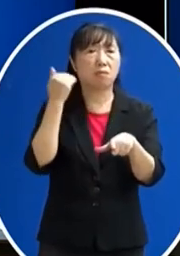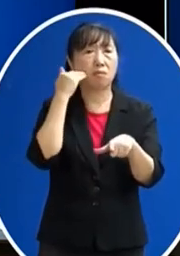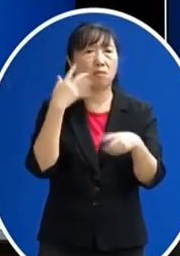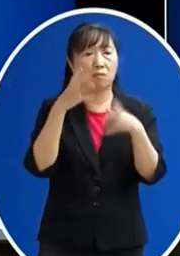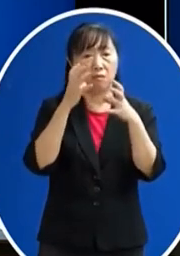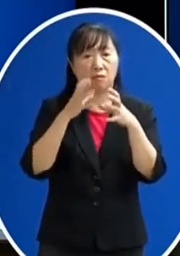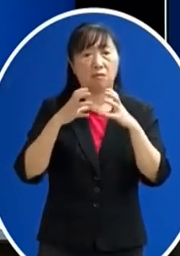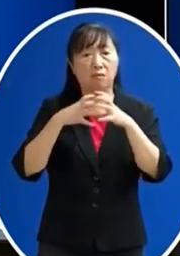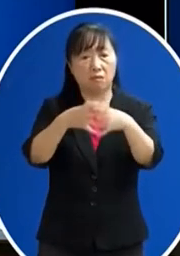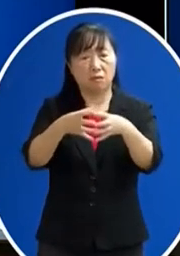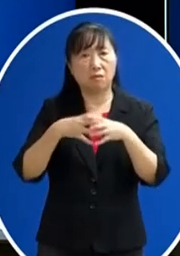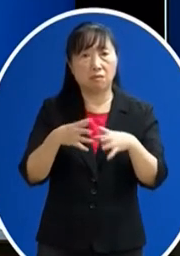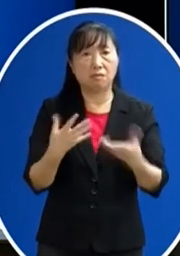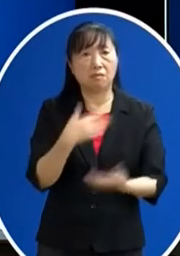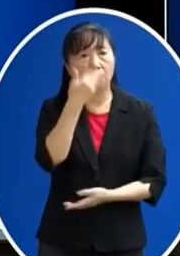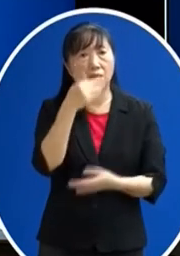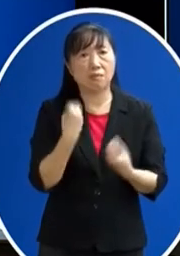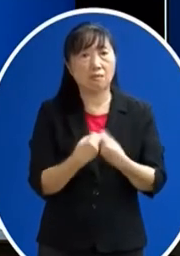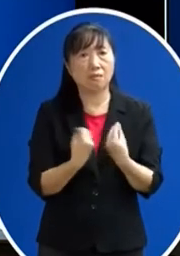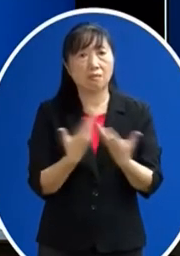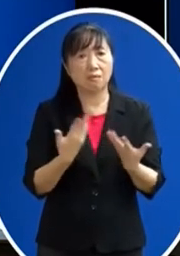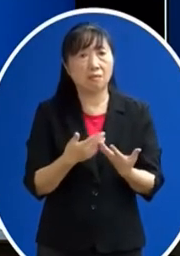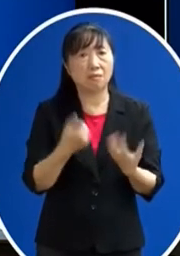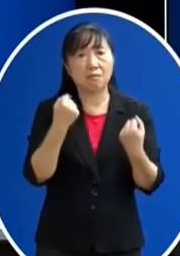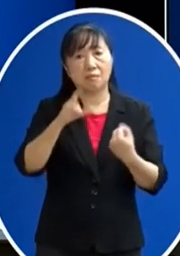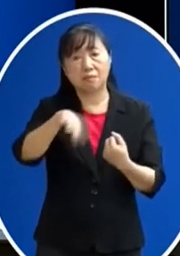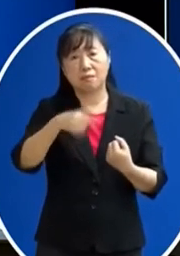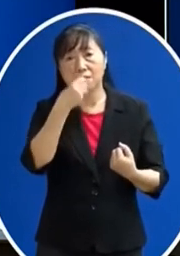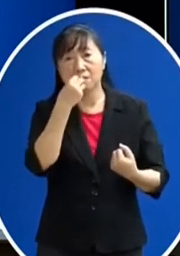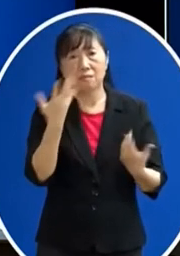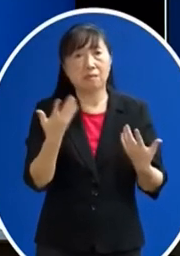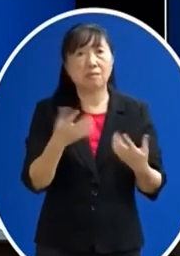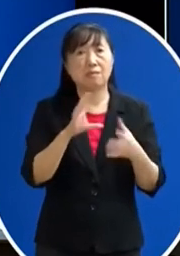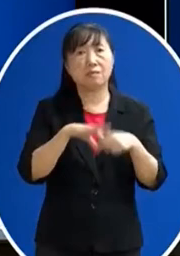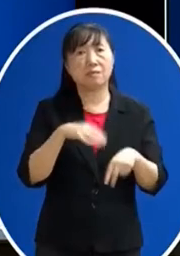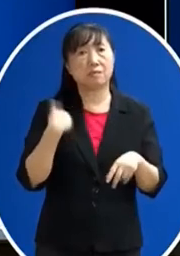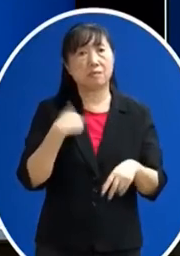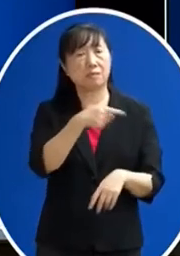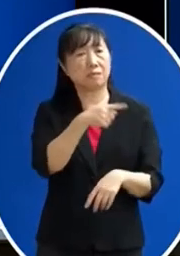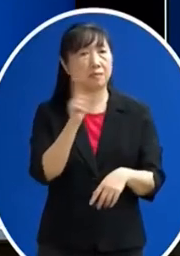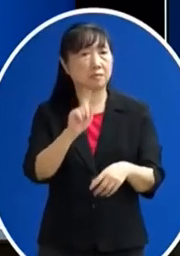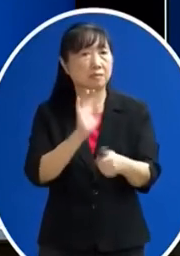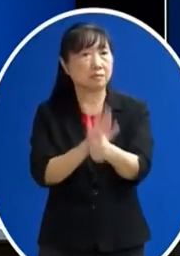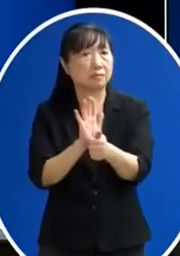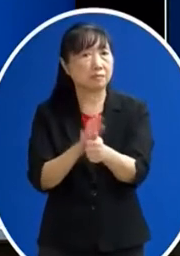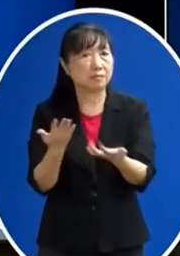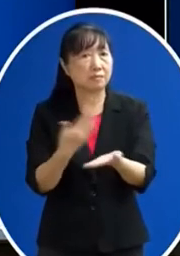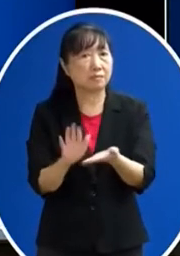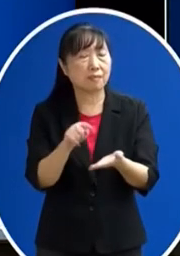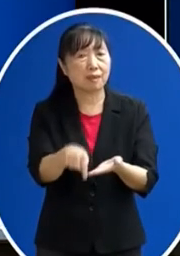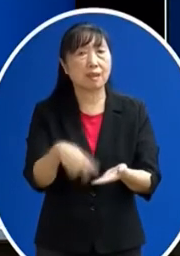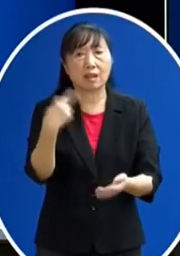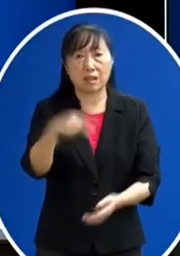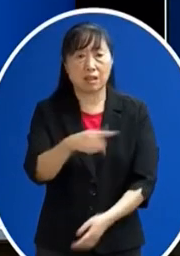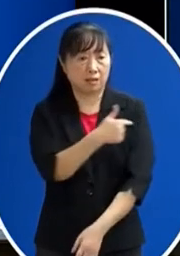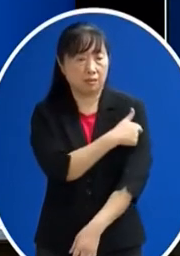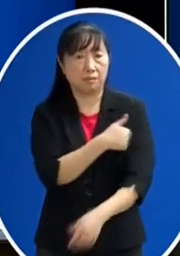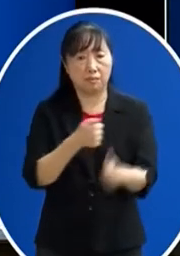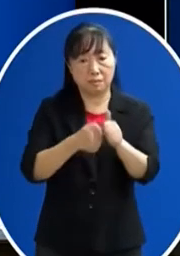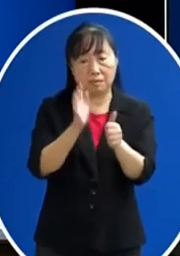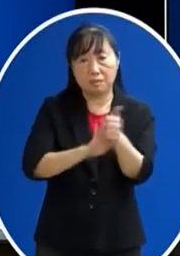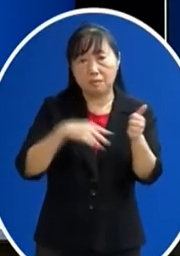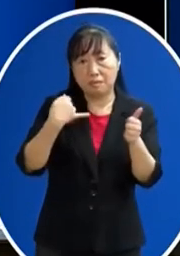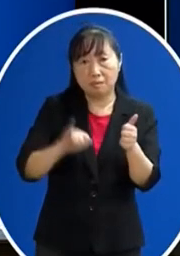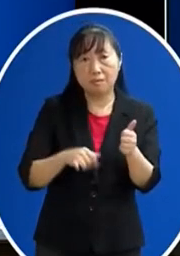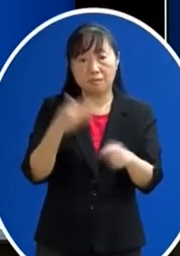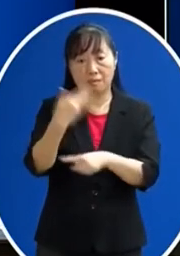用餐，不晓得指挥中心有没有办法帮他们协助解套。第二个问题想请教一下，疫苗施打的不良通报以及